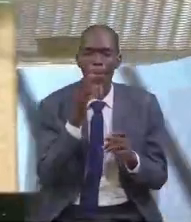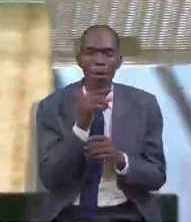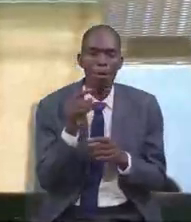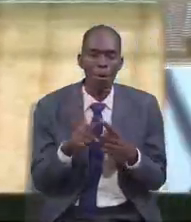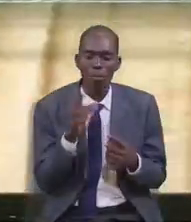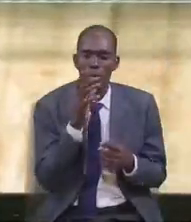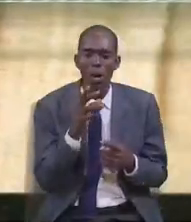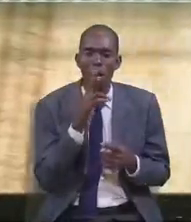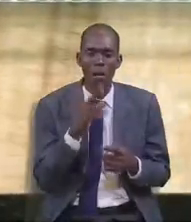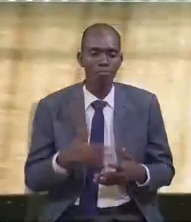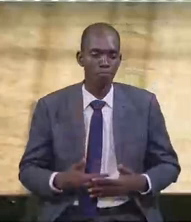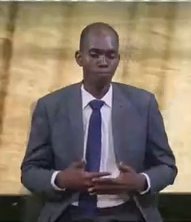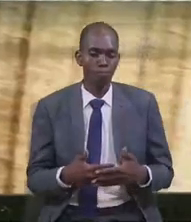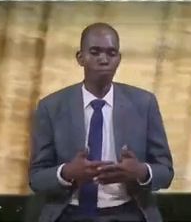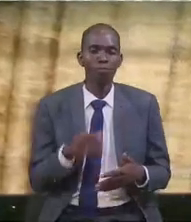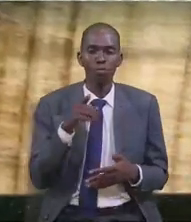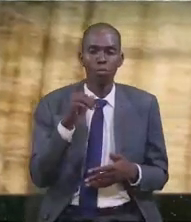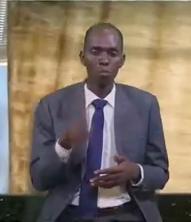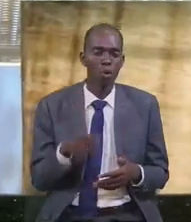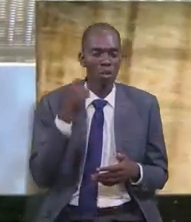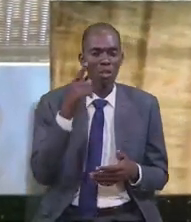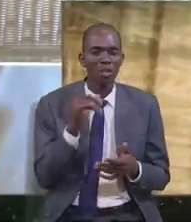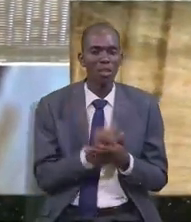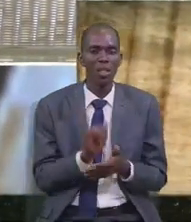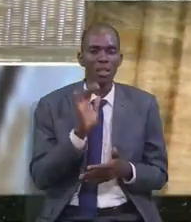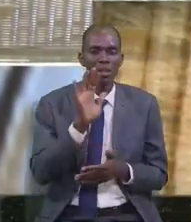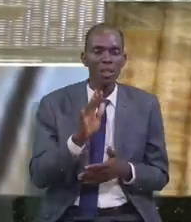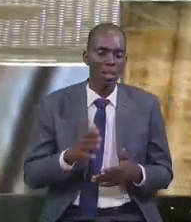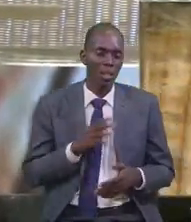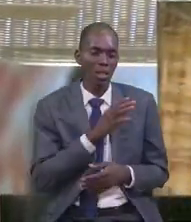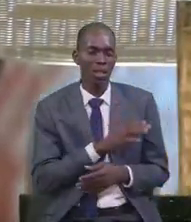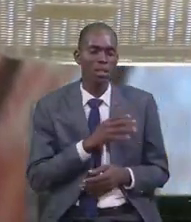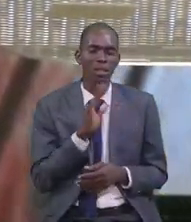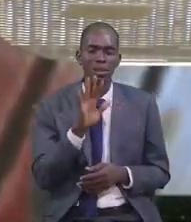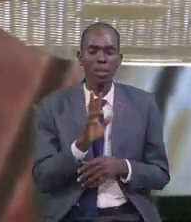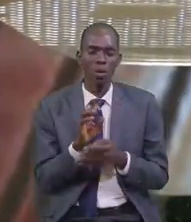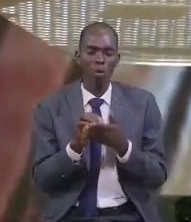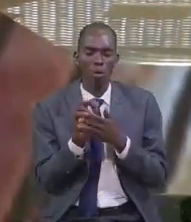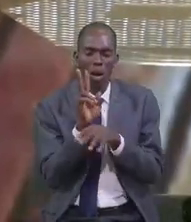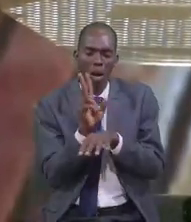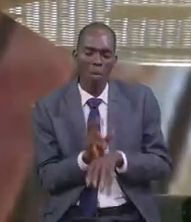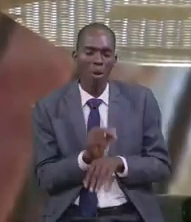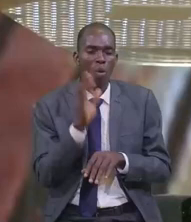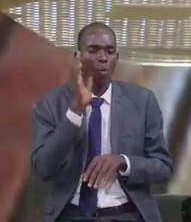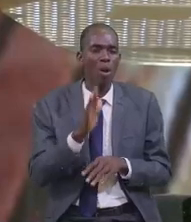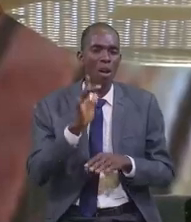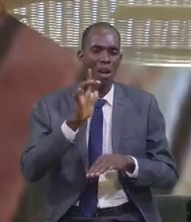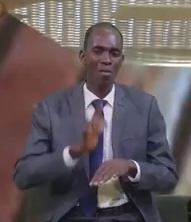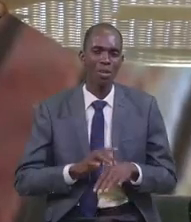doivent comprendre que leur style de vie, leur habitude,